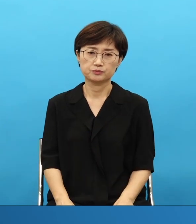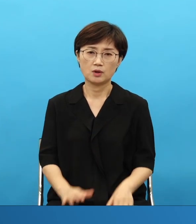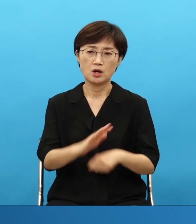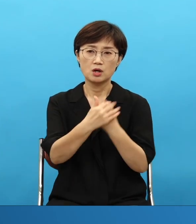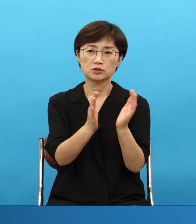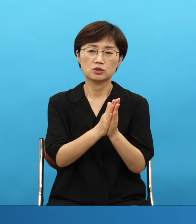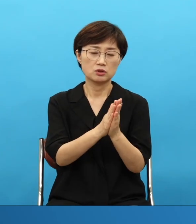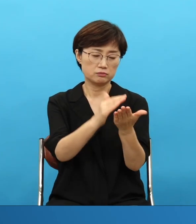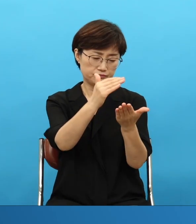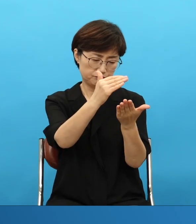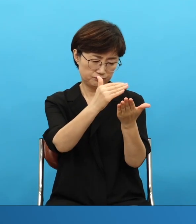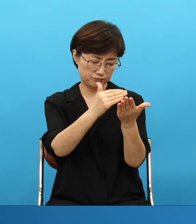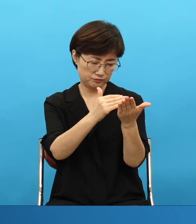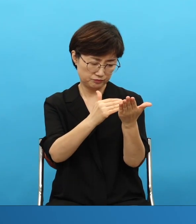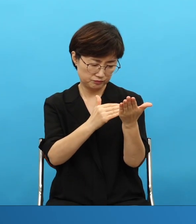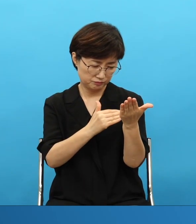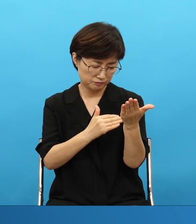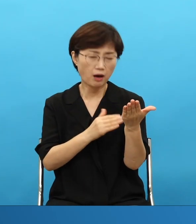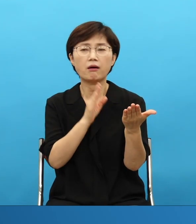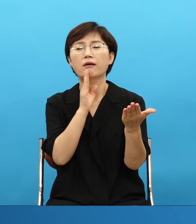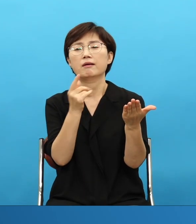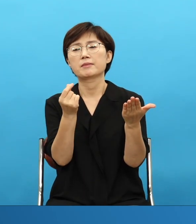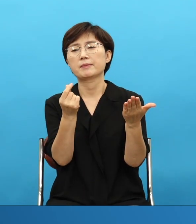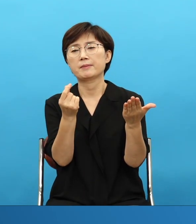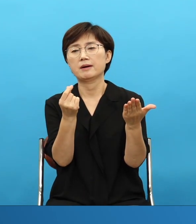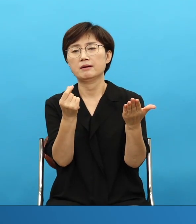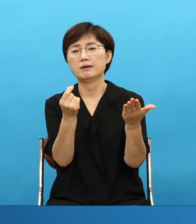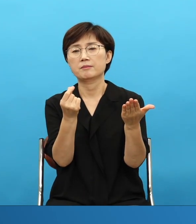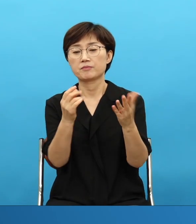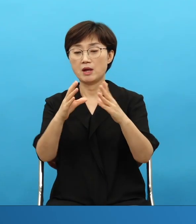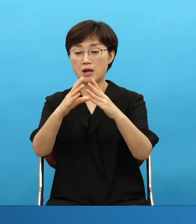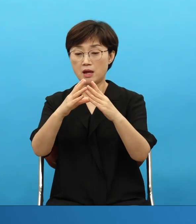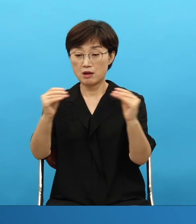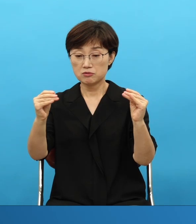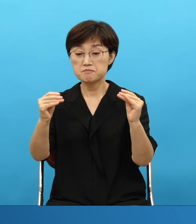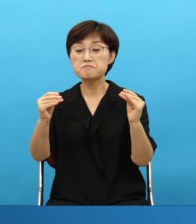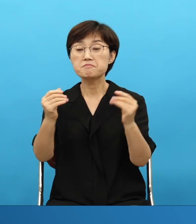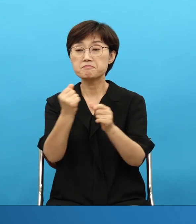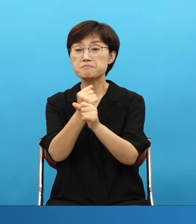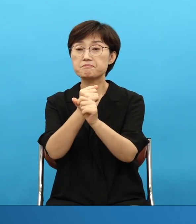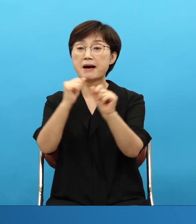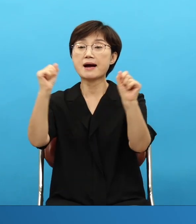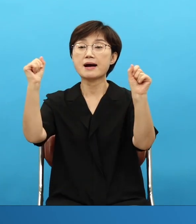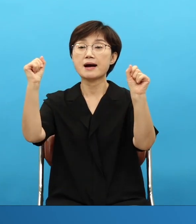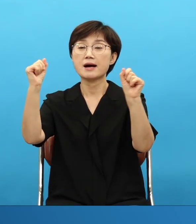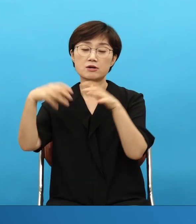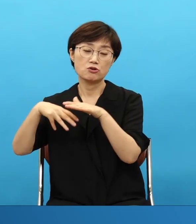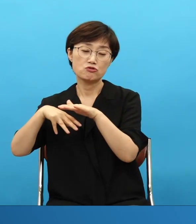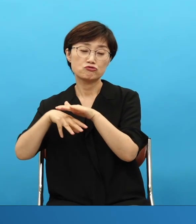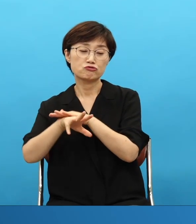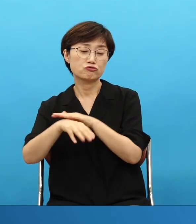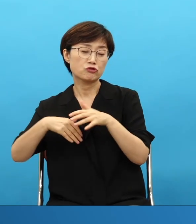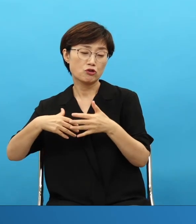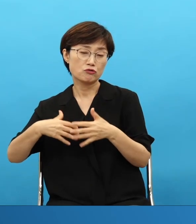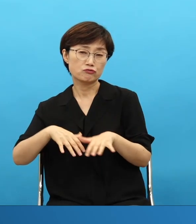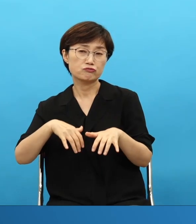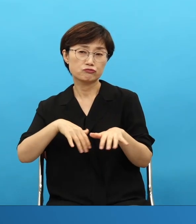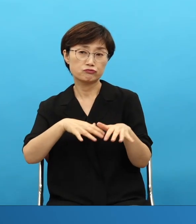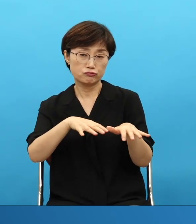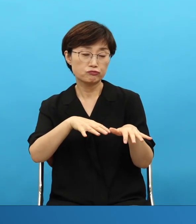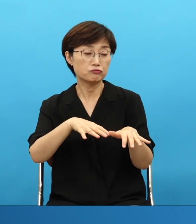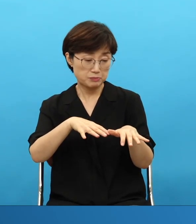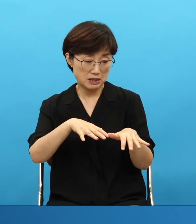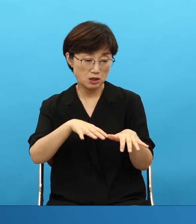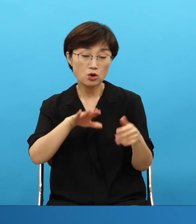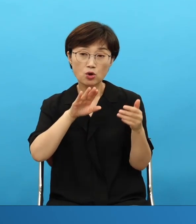보세요. Look at the Bible. 애굽에서 나왔는데 14대 지도자를 지내는